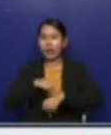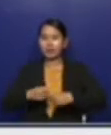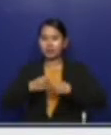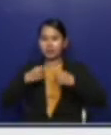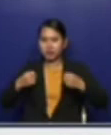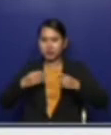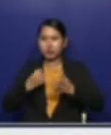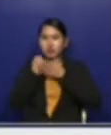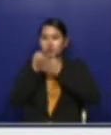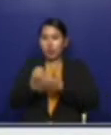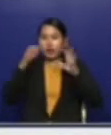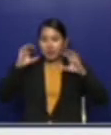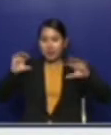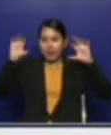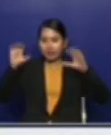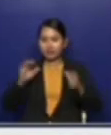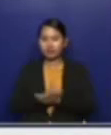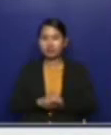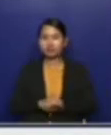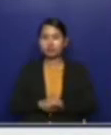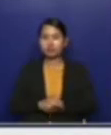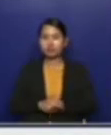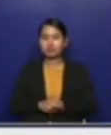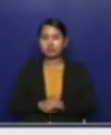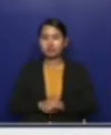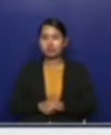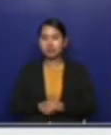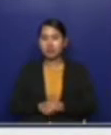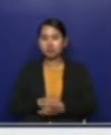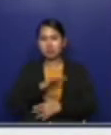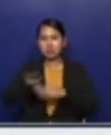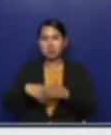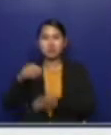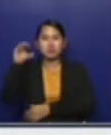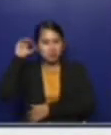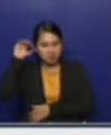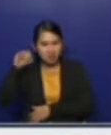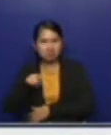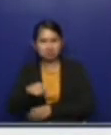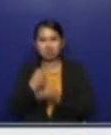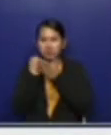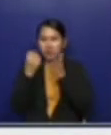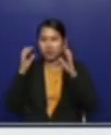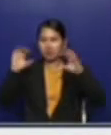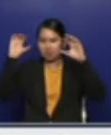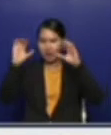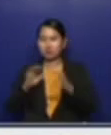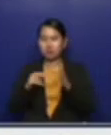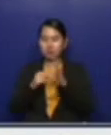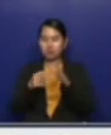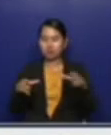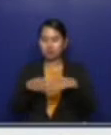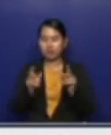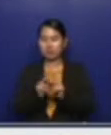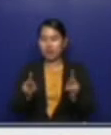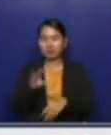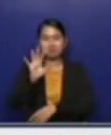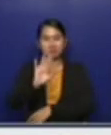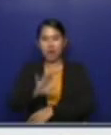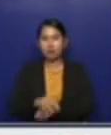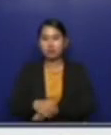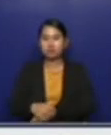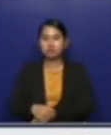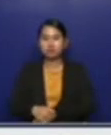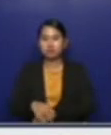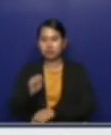ชน์ใดๆทั้งสิ้นไม่มีใครเชื่อครับว่าจะไม่ซื้อเวลาไม่เห็นด้วย อย่าไปตั้งกรรมการวิสามันขึ้นมาเอาสภ